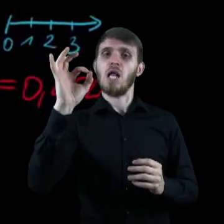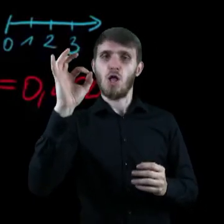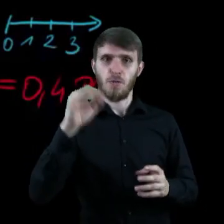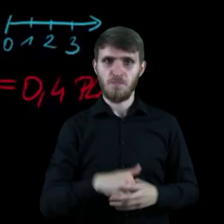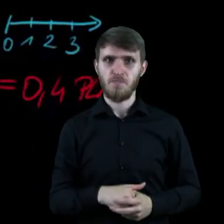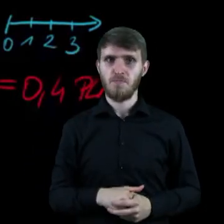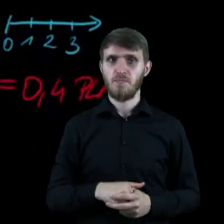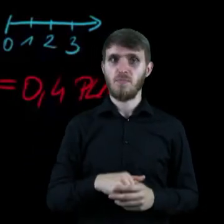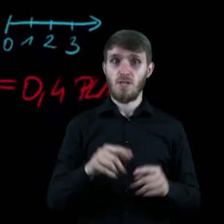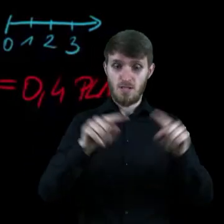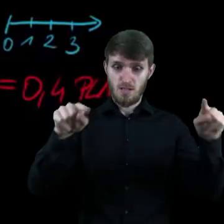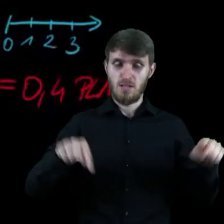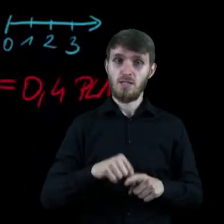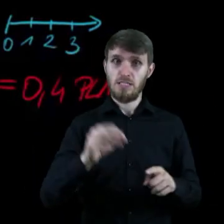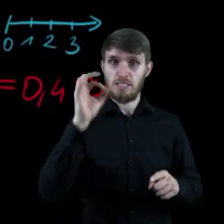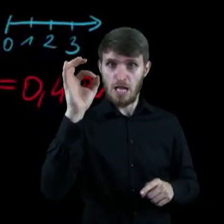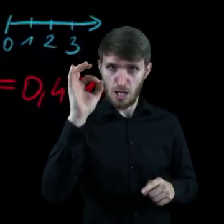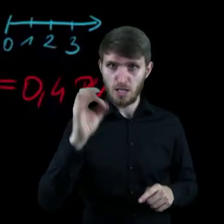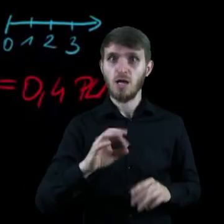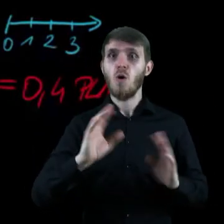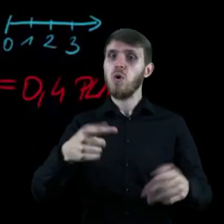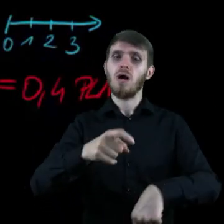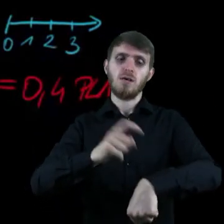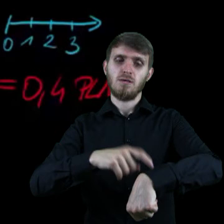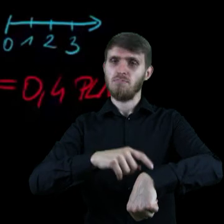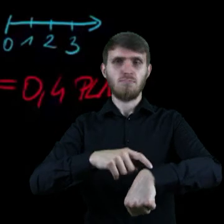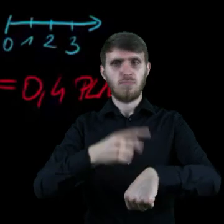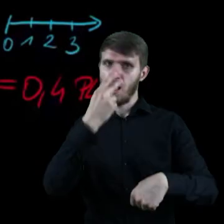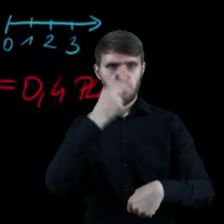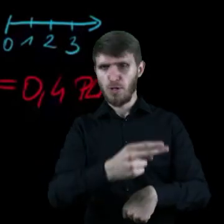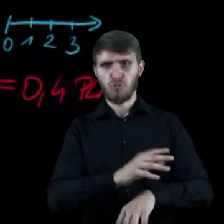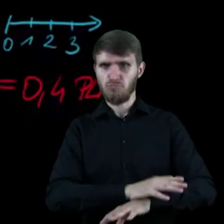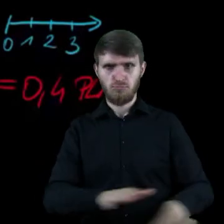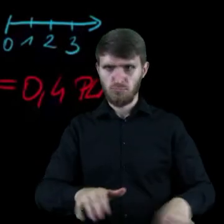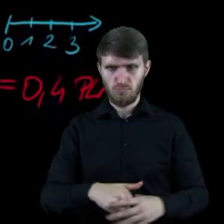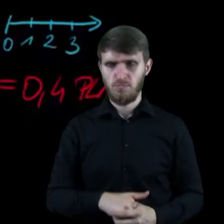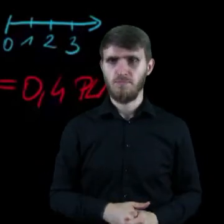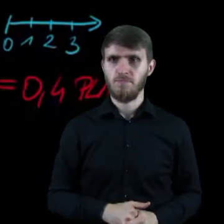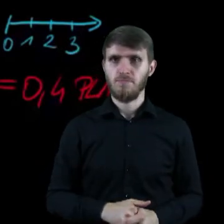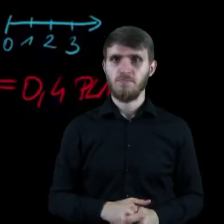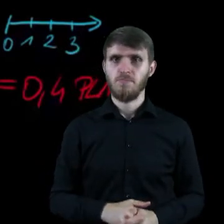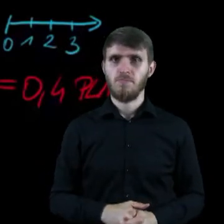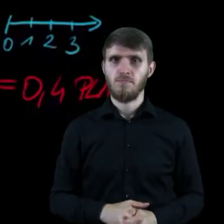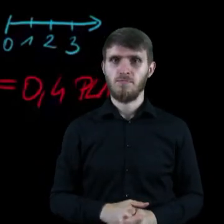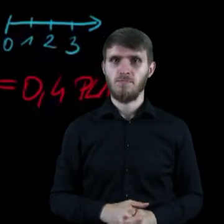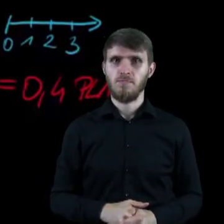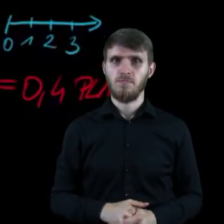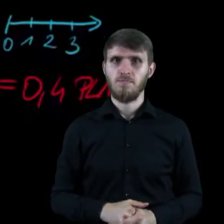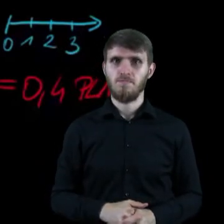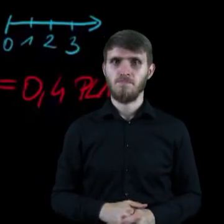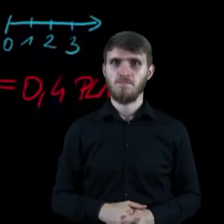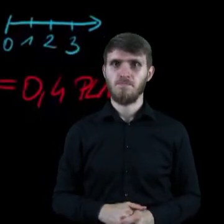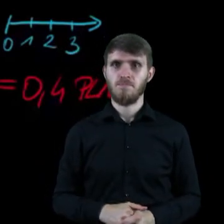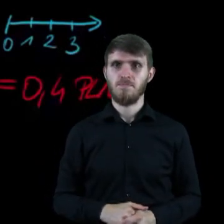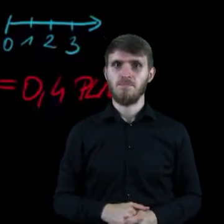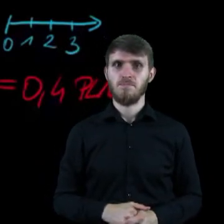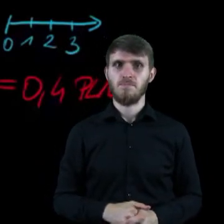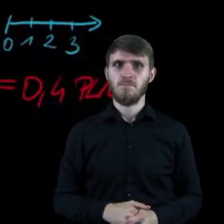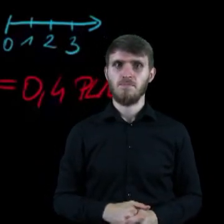Kupon zerowy, czyli brak odsetek do czasu, kiedy nie spłacą, czy firma nie spłaci całego długu.